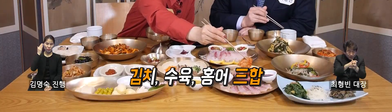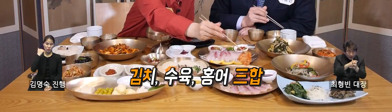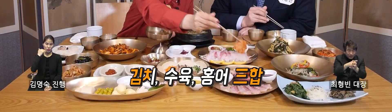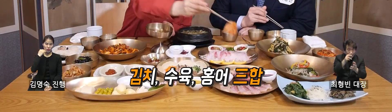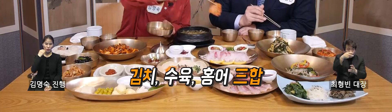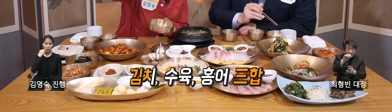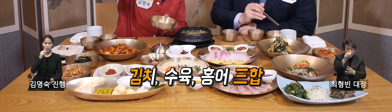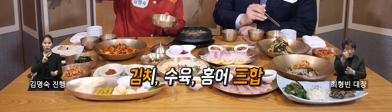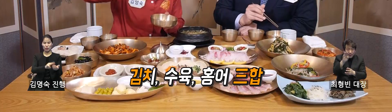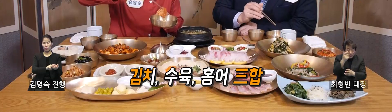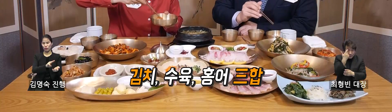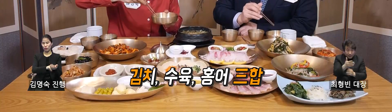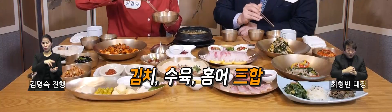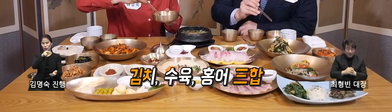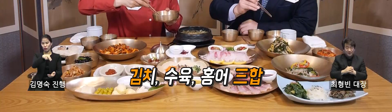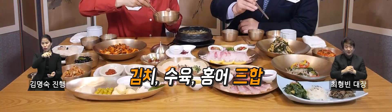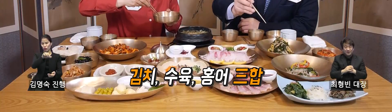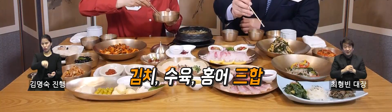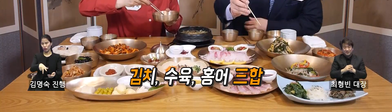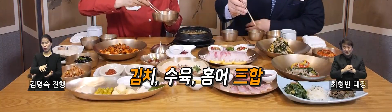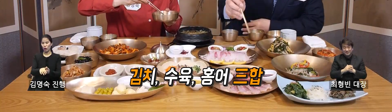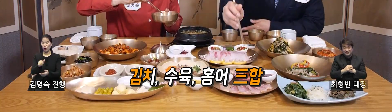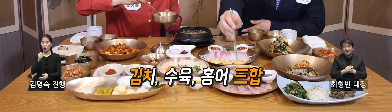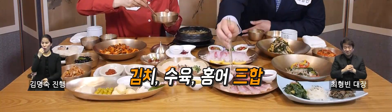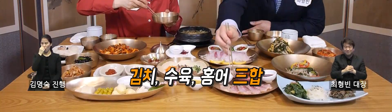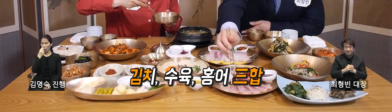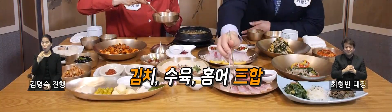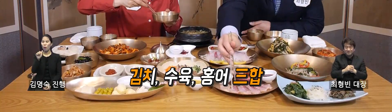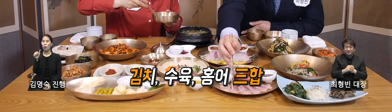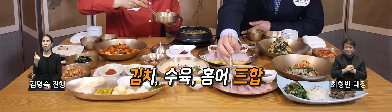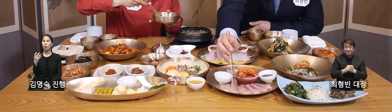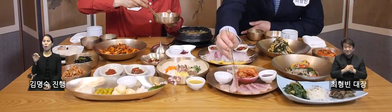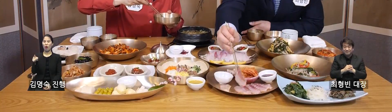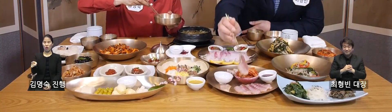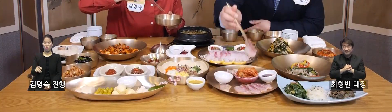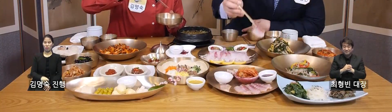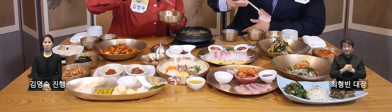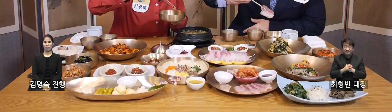6 콩 합계액 you